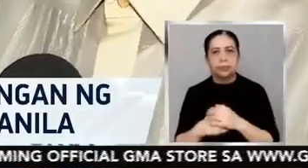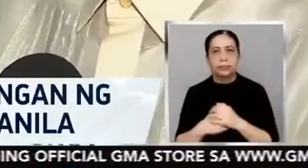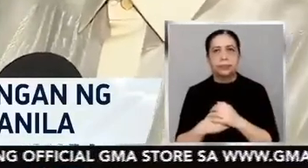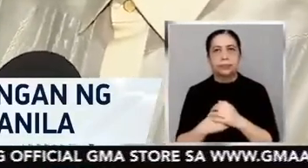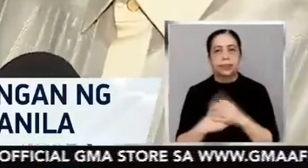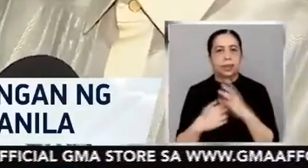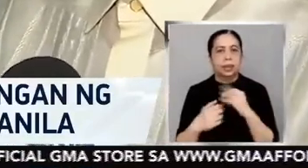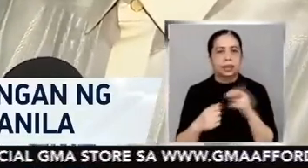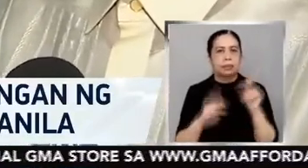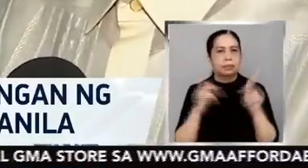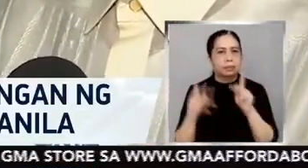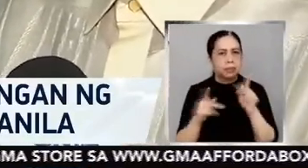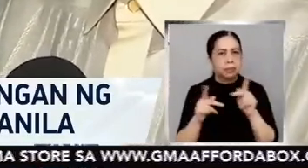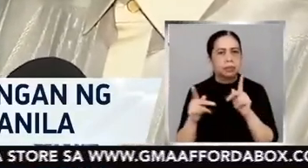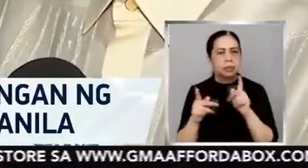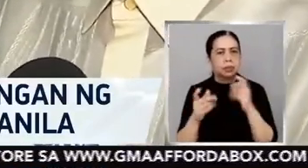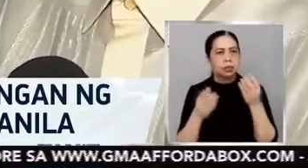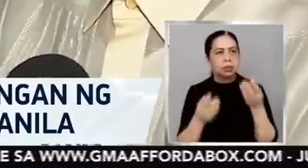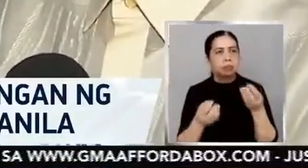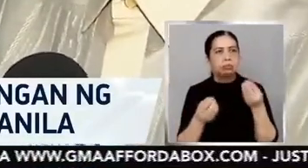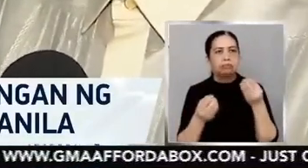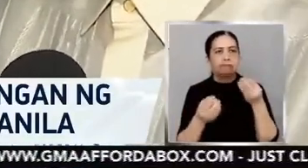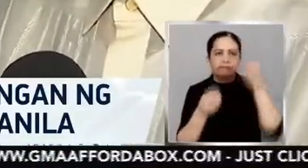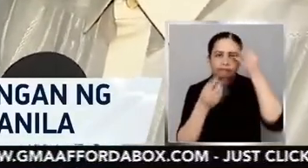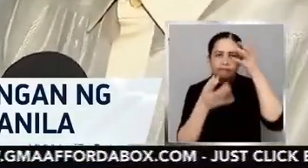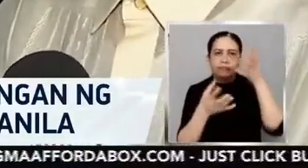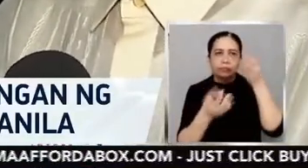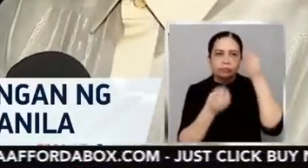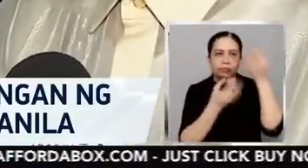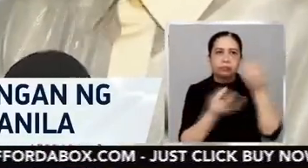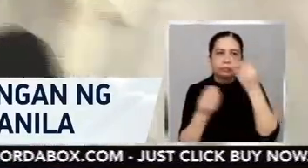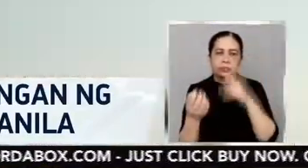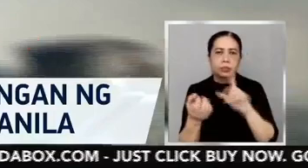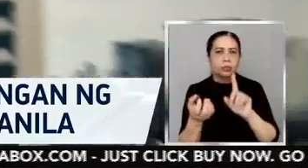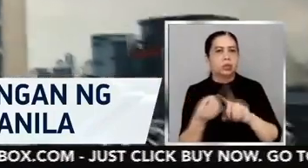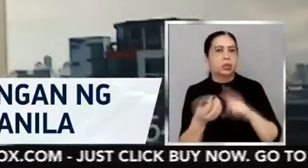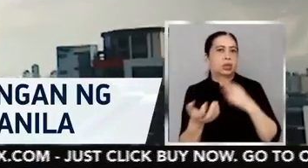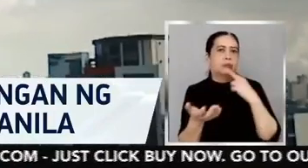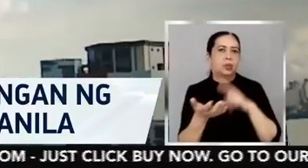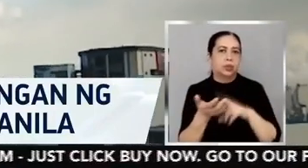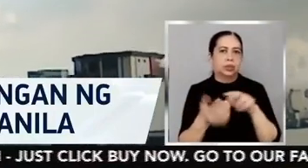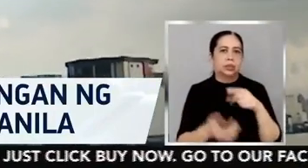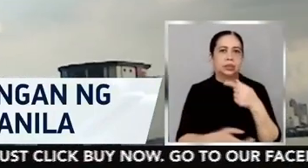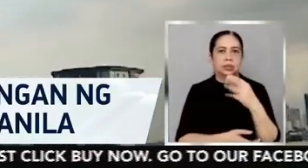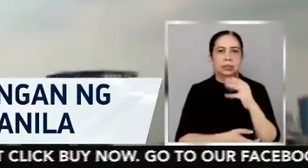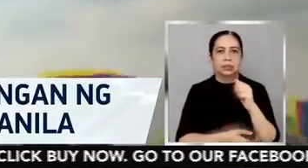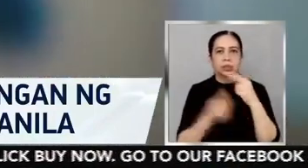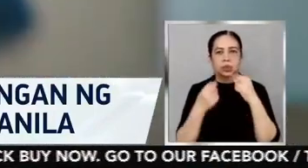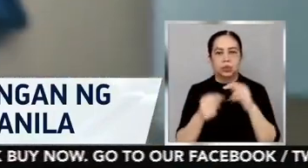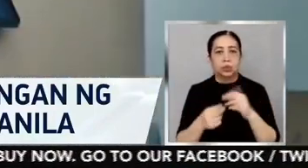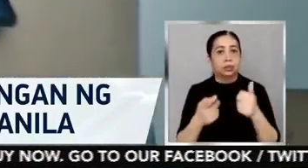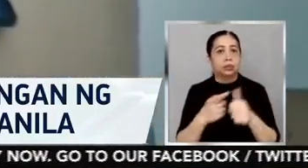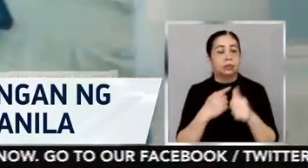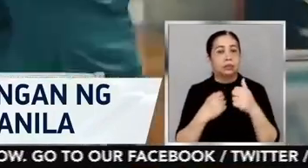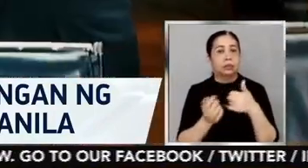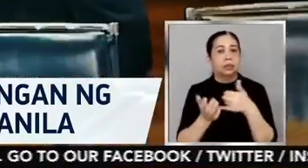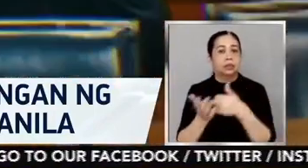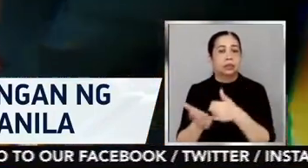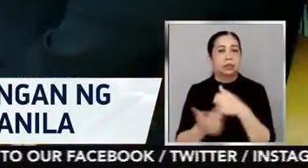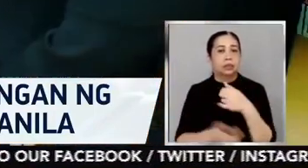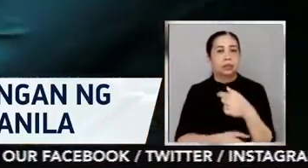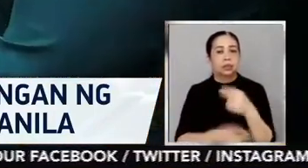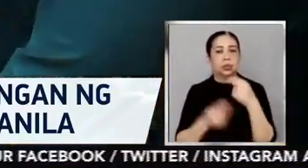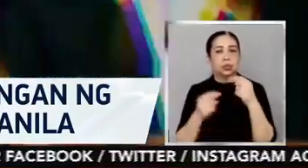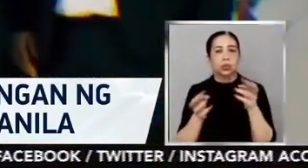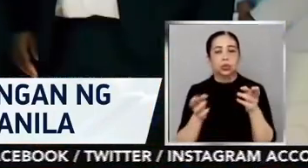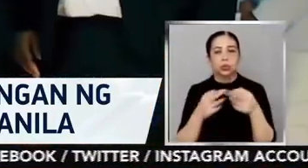people are enriched with the reporting sa GMA News. Ito ang unang parangal na natanggap ng newsroom ng GMA